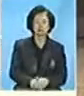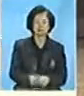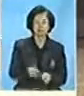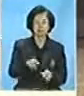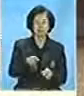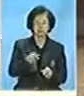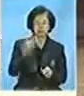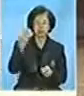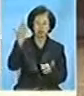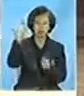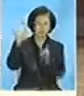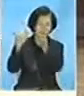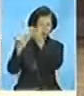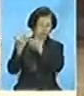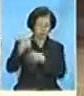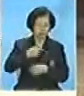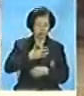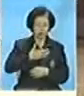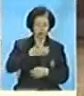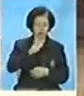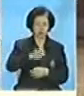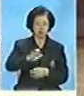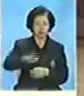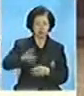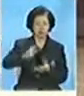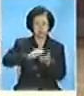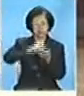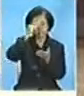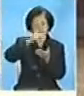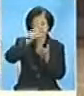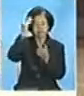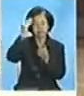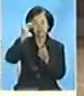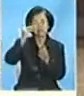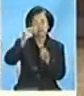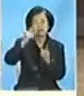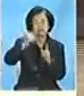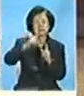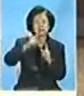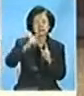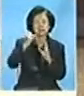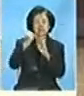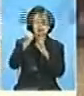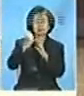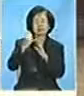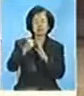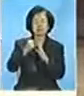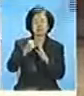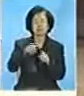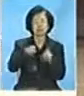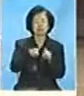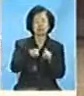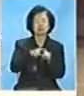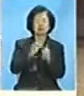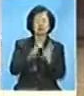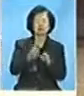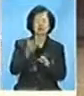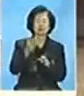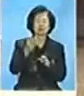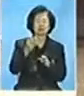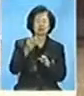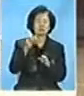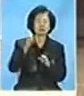ๆผมก็เรียนหนังสืออยู่ที่ชนบทเหมือนกับคนในอดีตที่